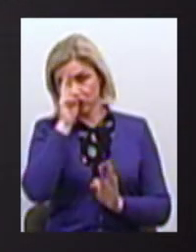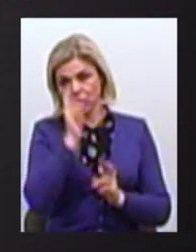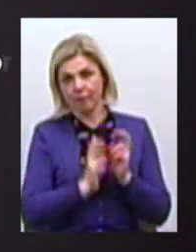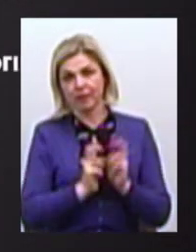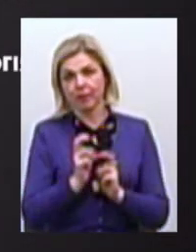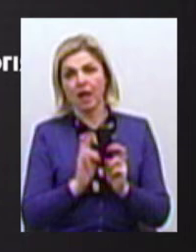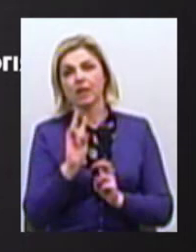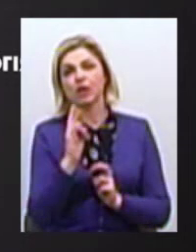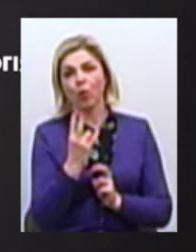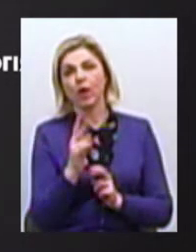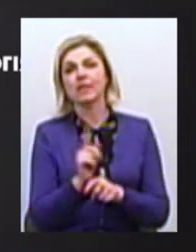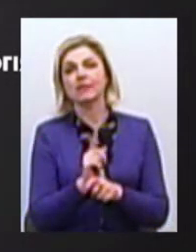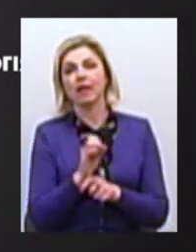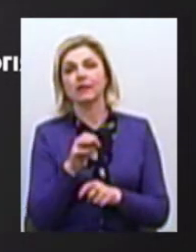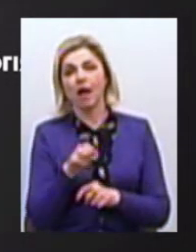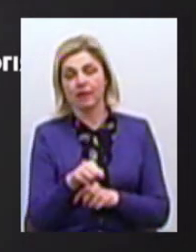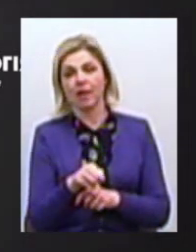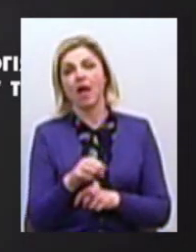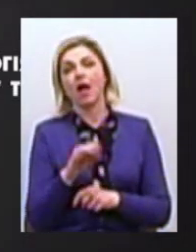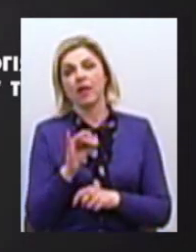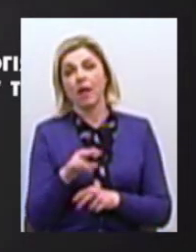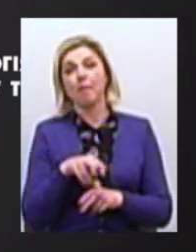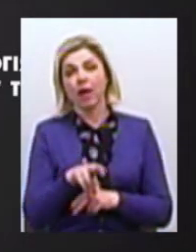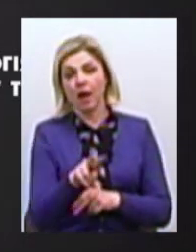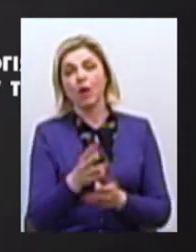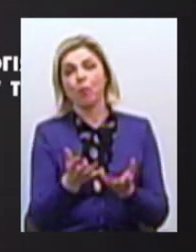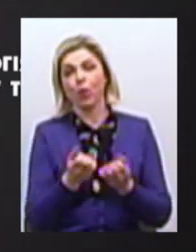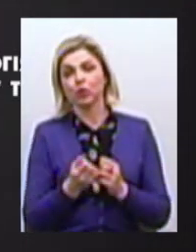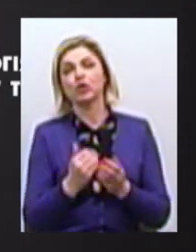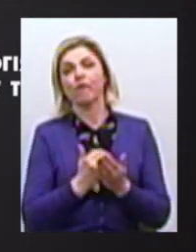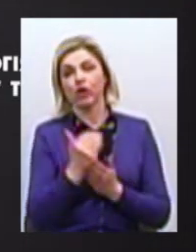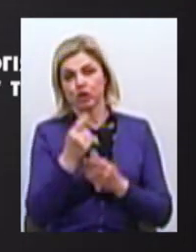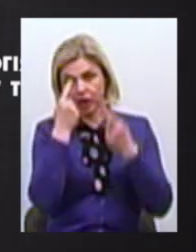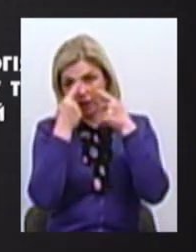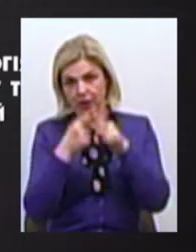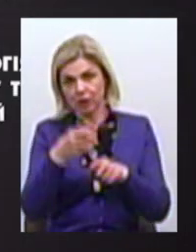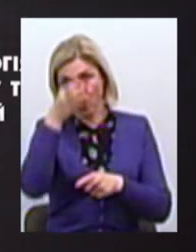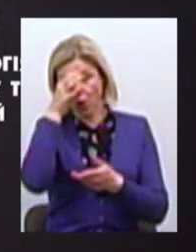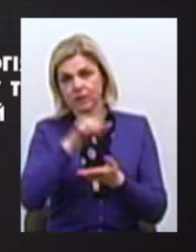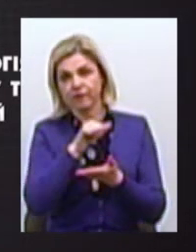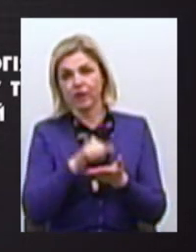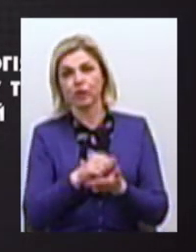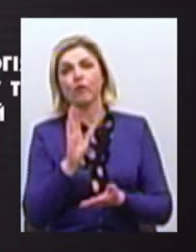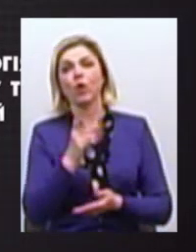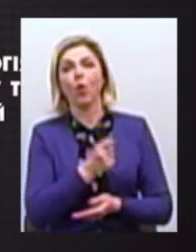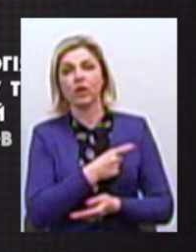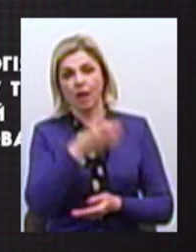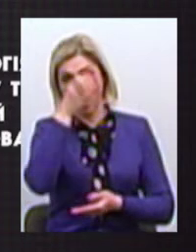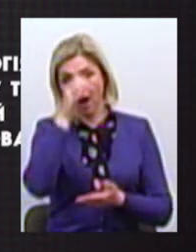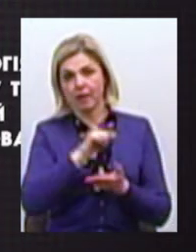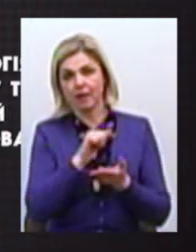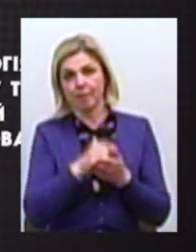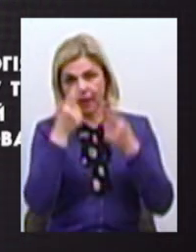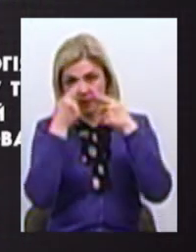підприємства «Миколаївстандартметрологія». Паралельно здобуває вищу технічну освіту в Одеській державній академії